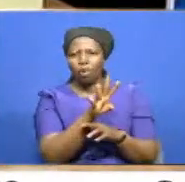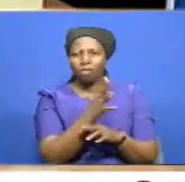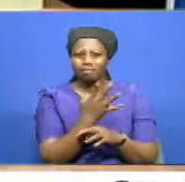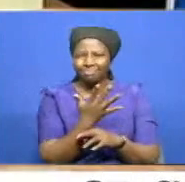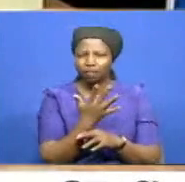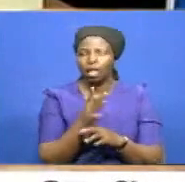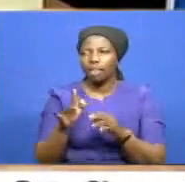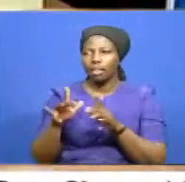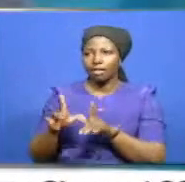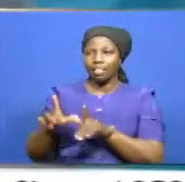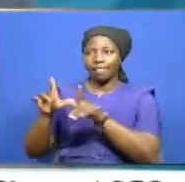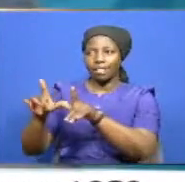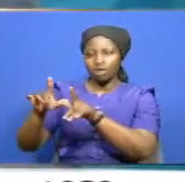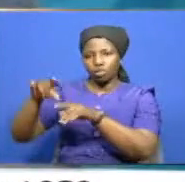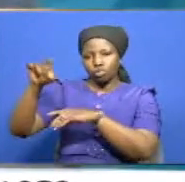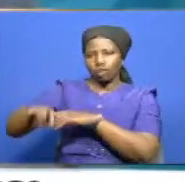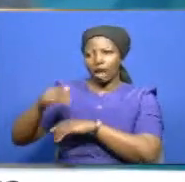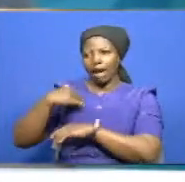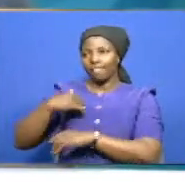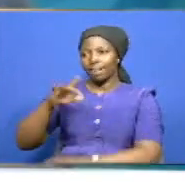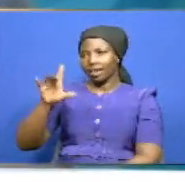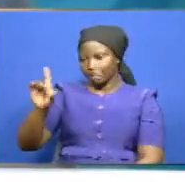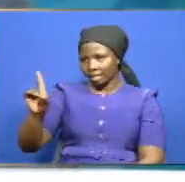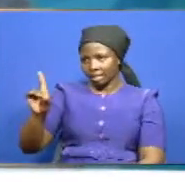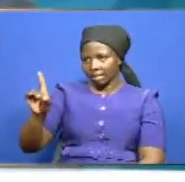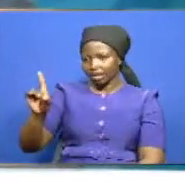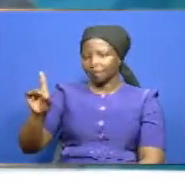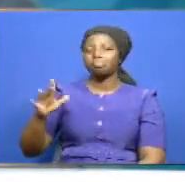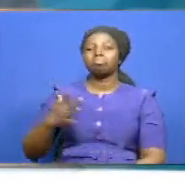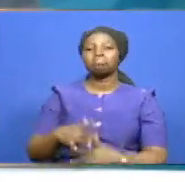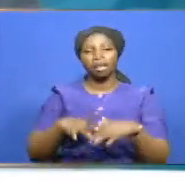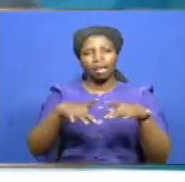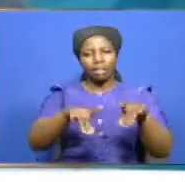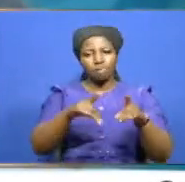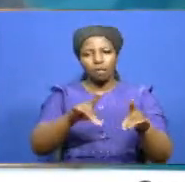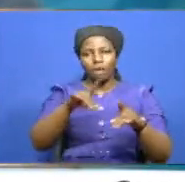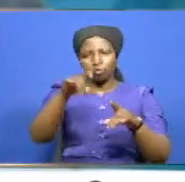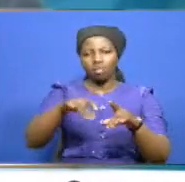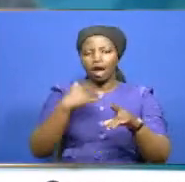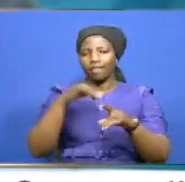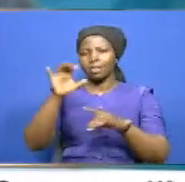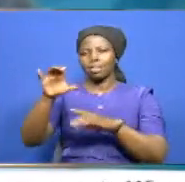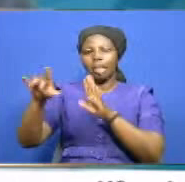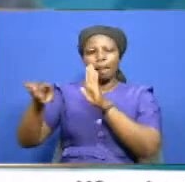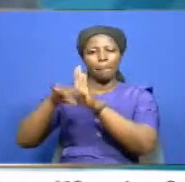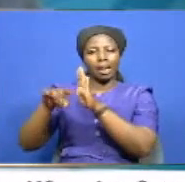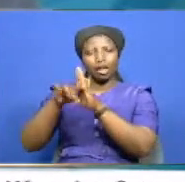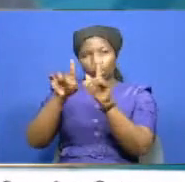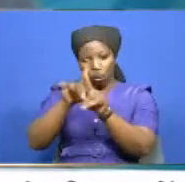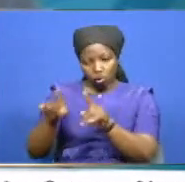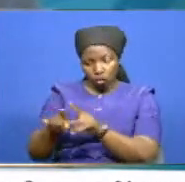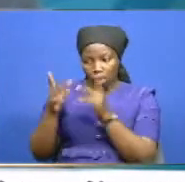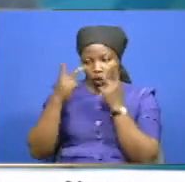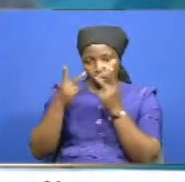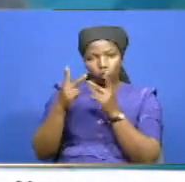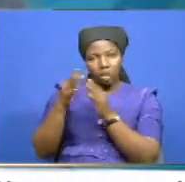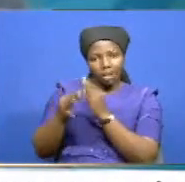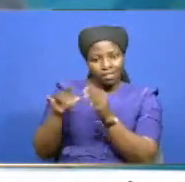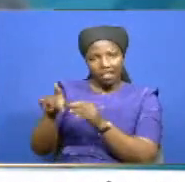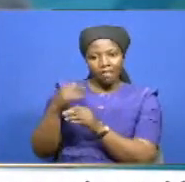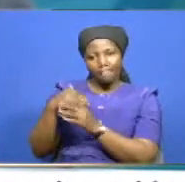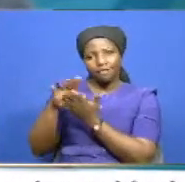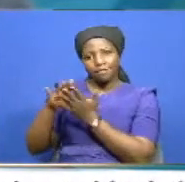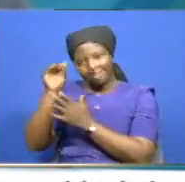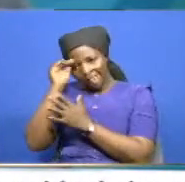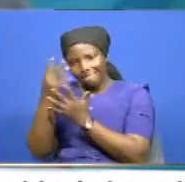scale certificate ni D na diploma ni C minus. Alafu kwa tunaangalia pia kama amefanya subjects